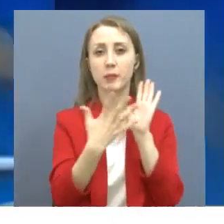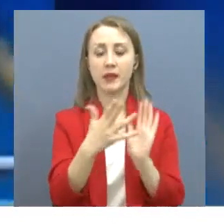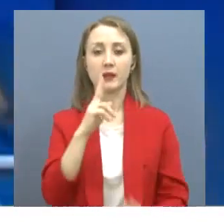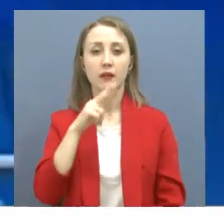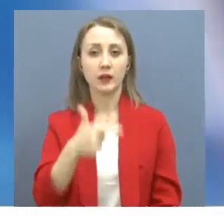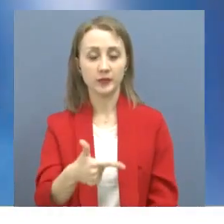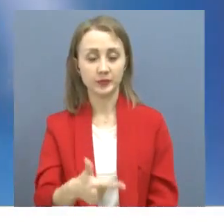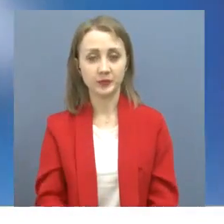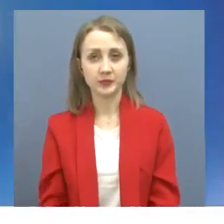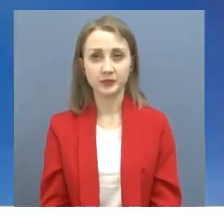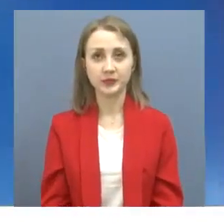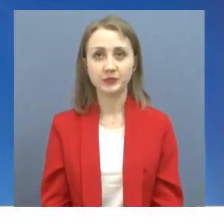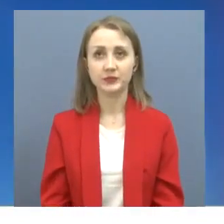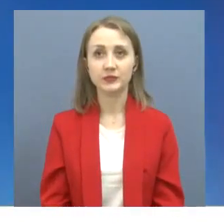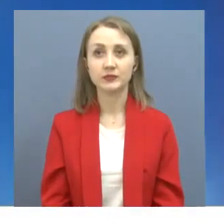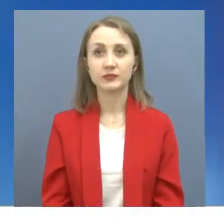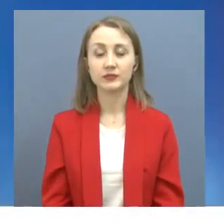килограмм.